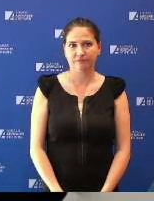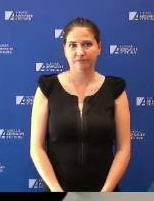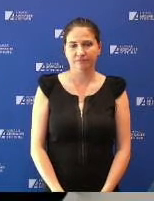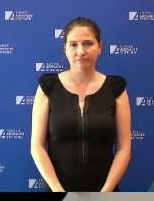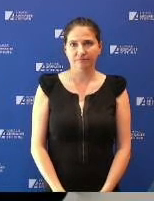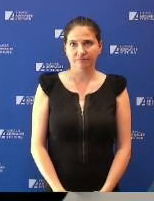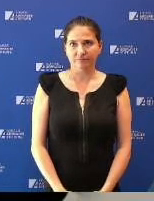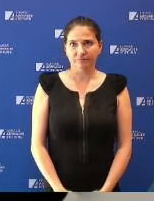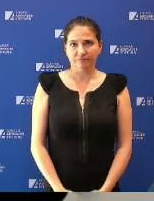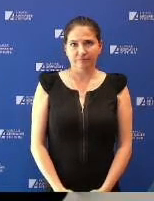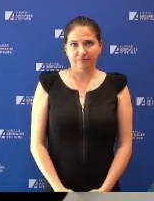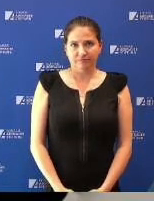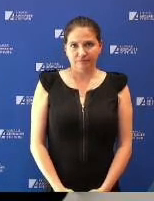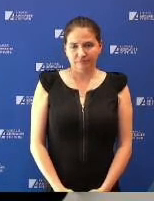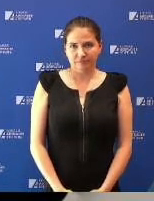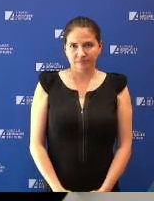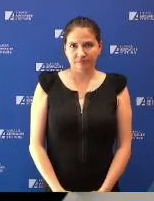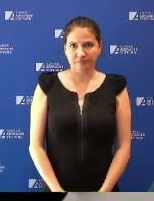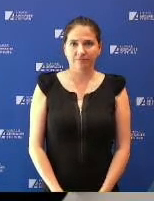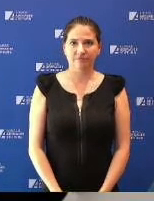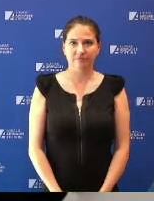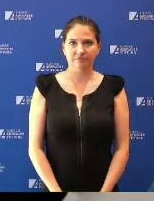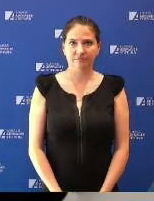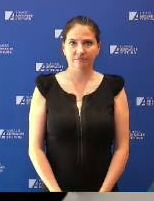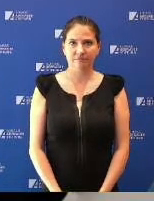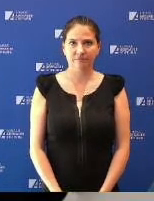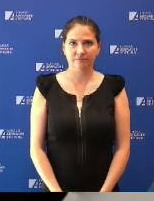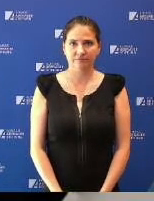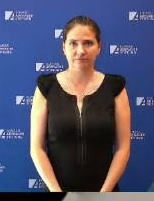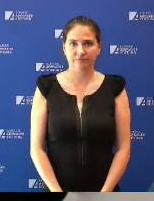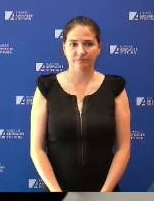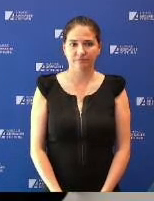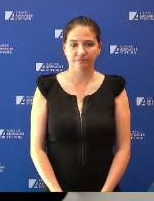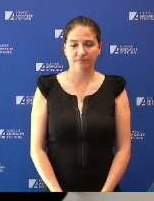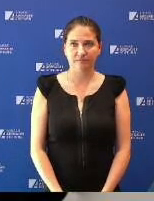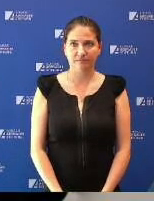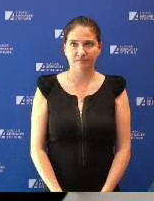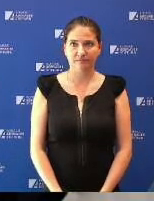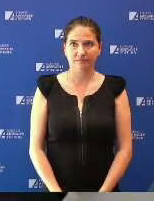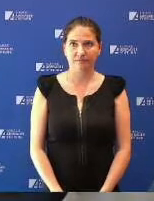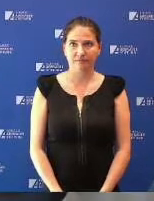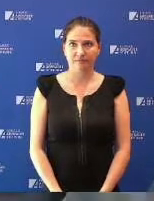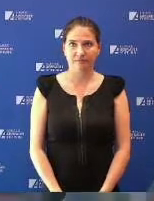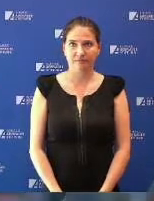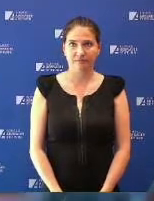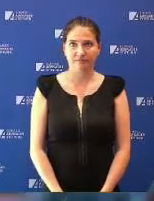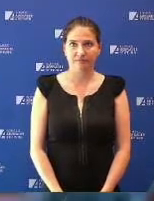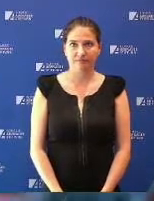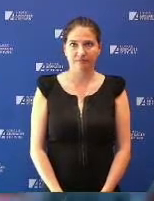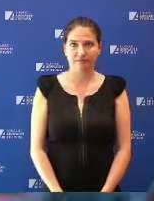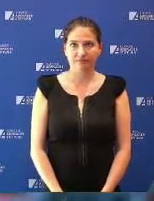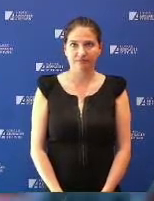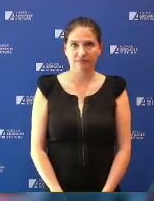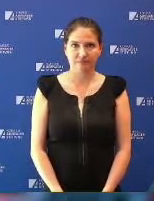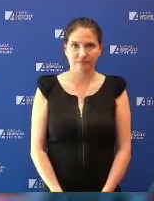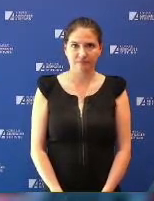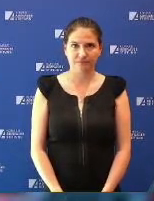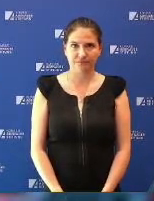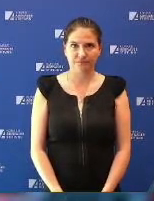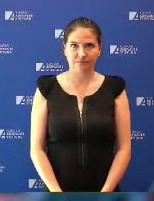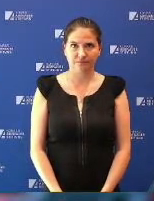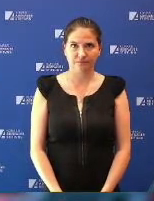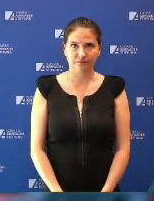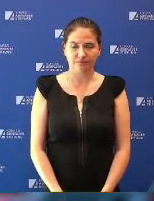Platz für die Menschen, mehr Platz für Grünflächen, mehr Platz für Kreativität. Aber um Menschen